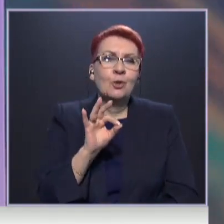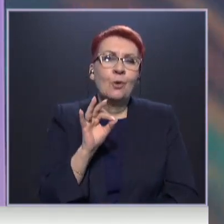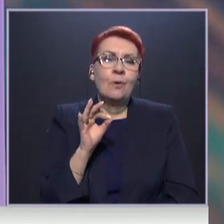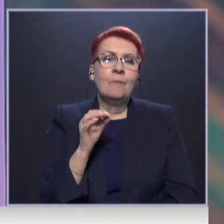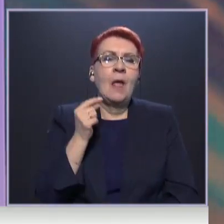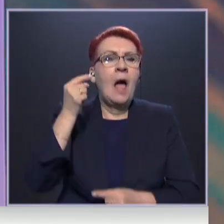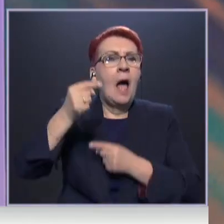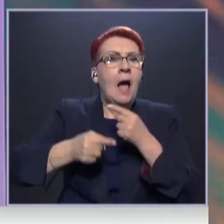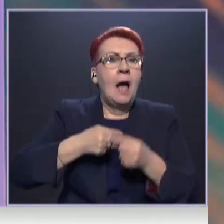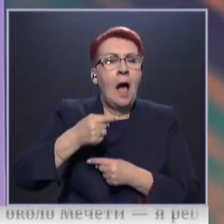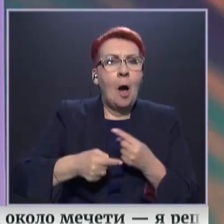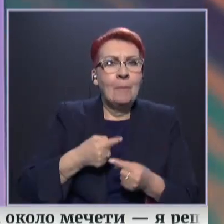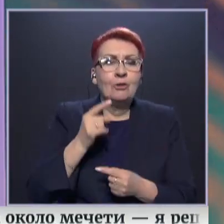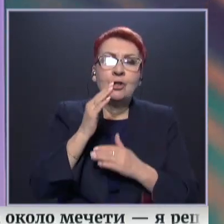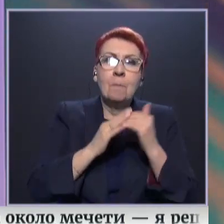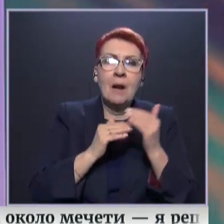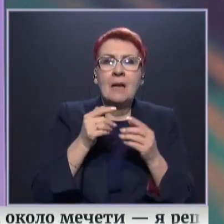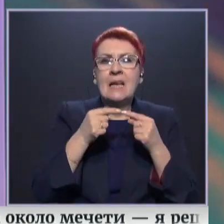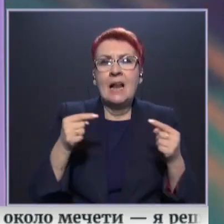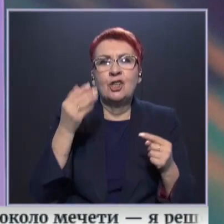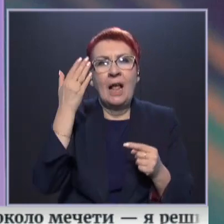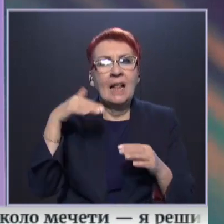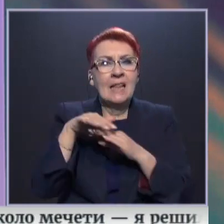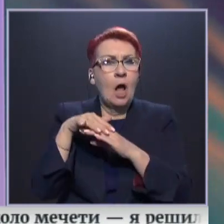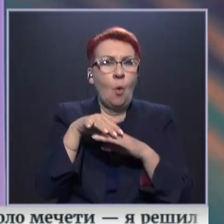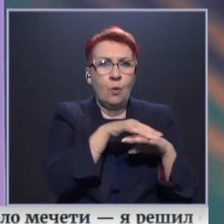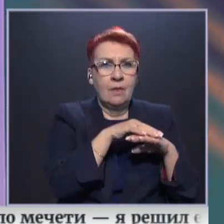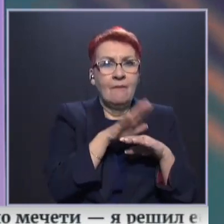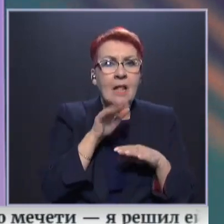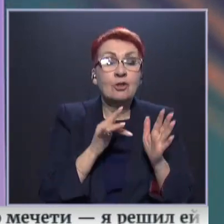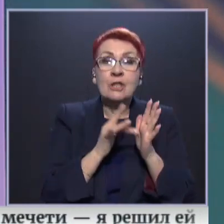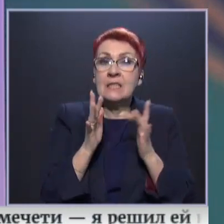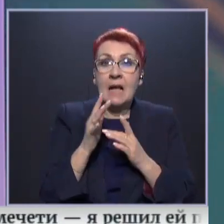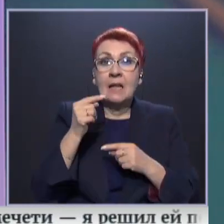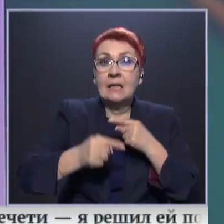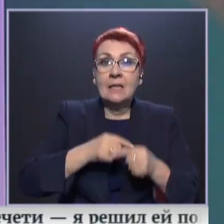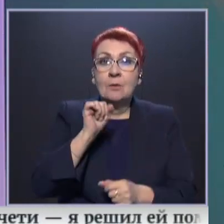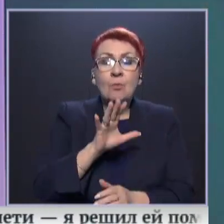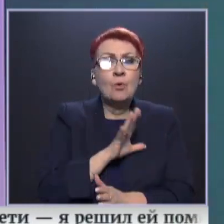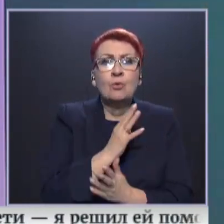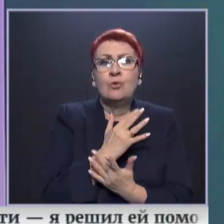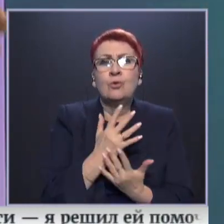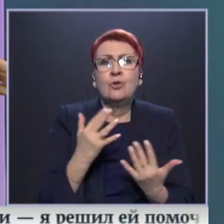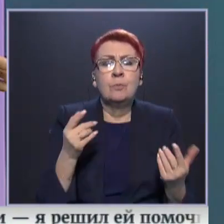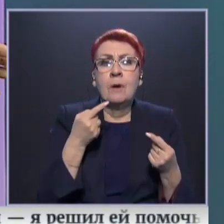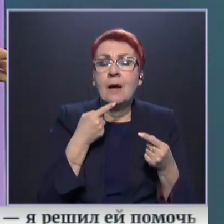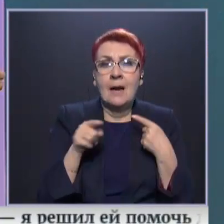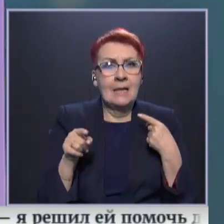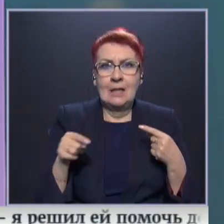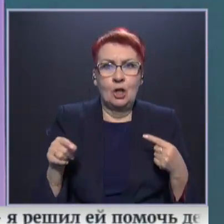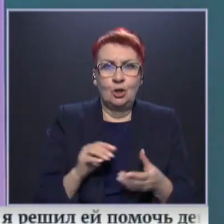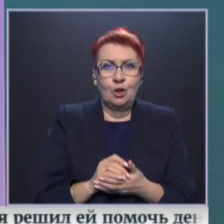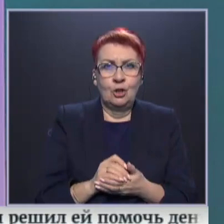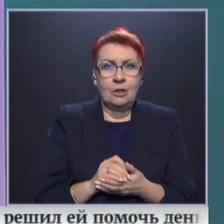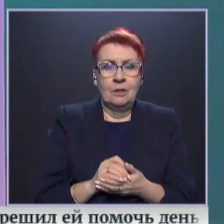обычаи и практику различных народов, даже христианской традиции, могут быть совершенно различны или